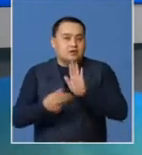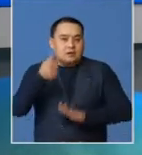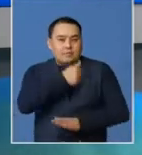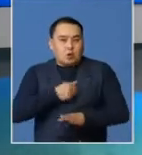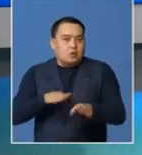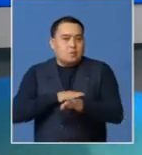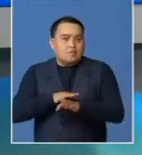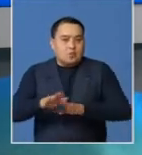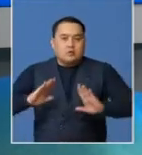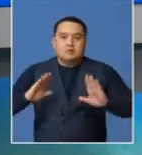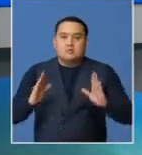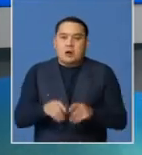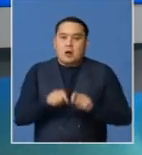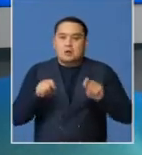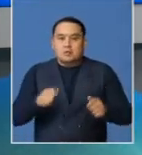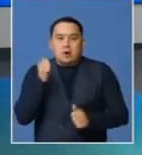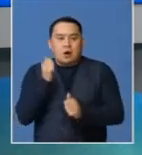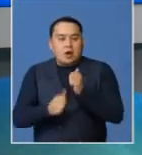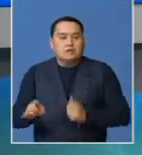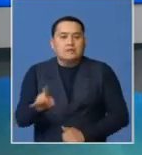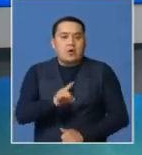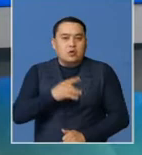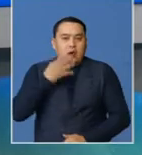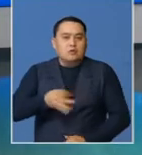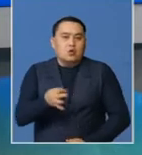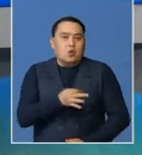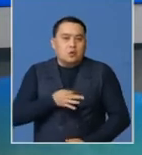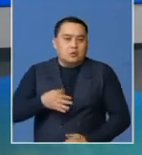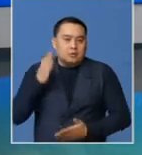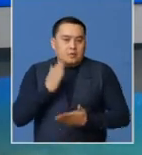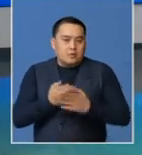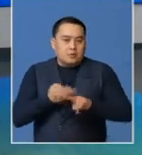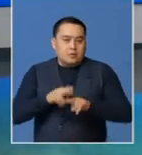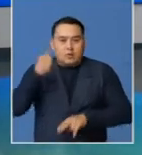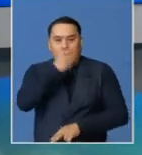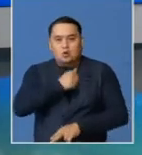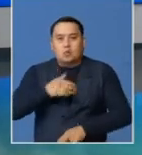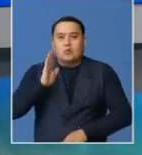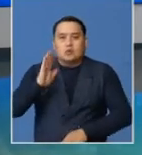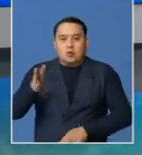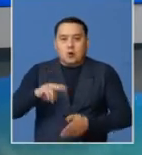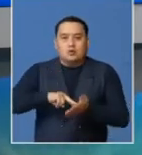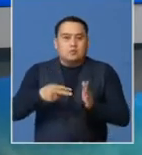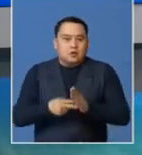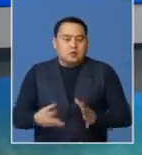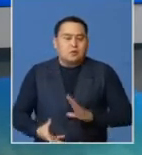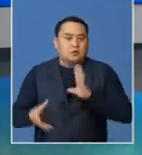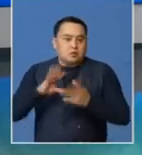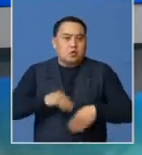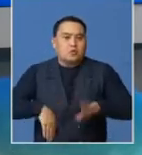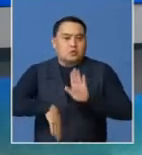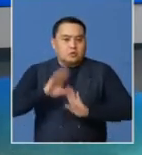2018 год насыщен событиями и открытиями в каждом районе Алматинской области. Грядущий год обещает быть не